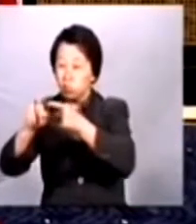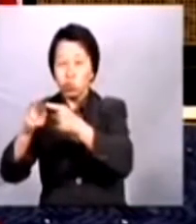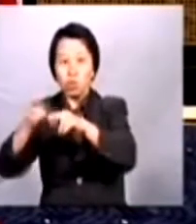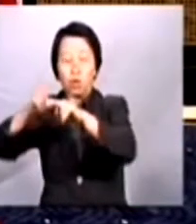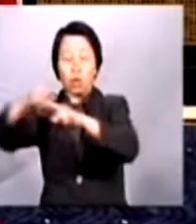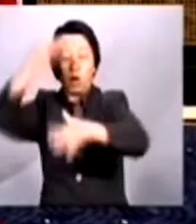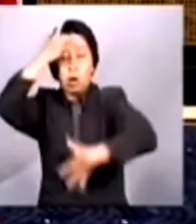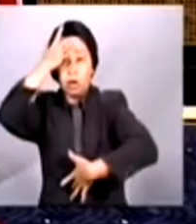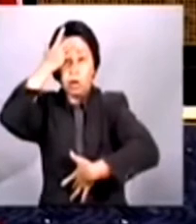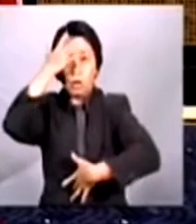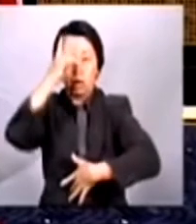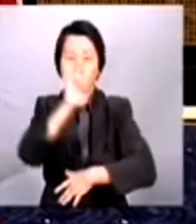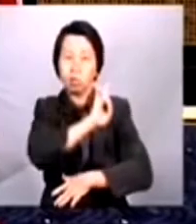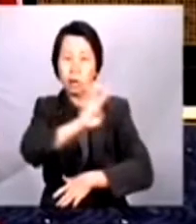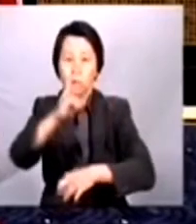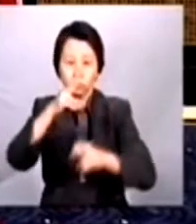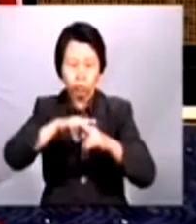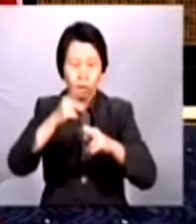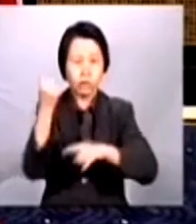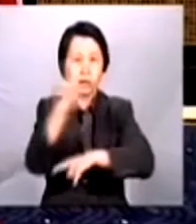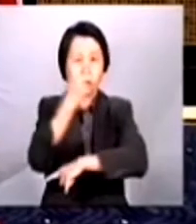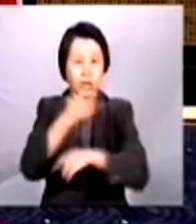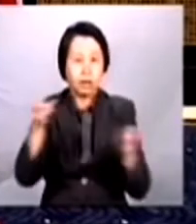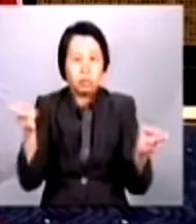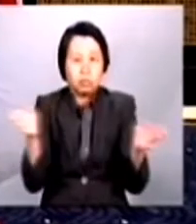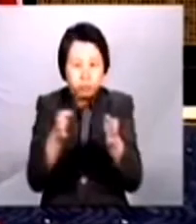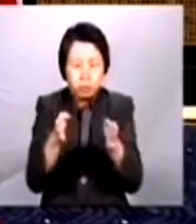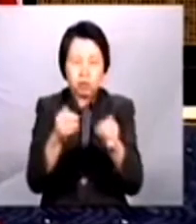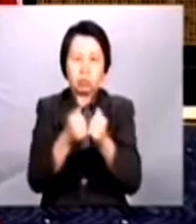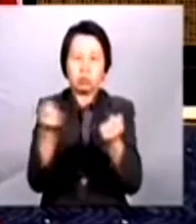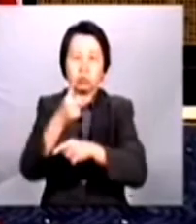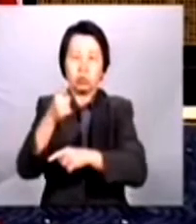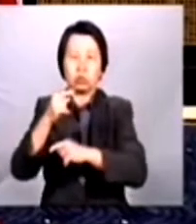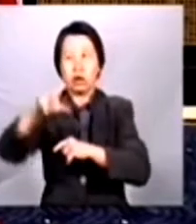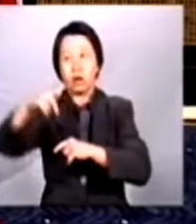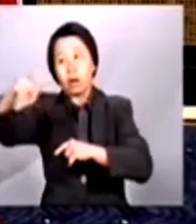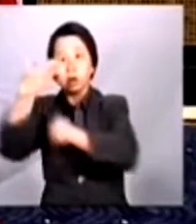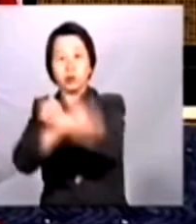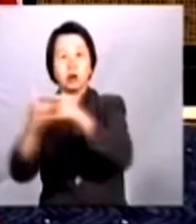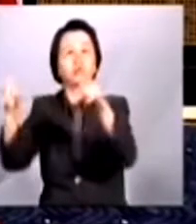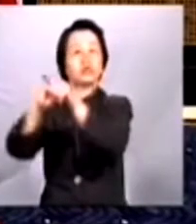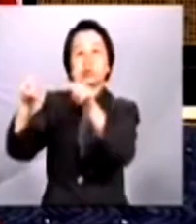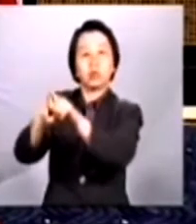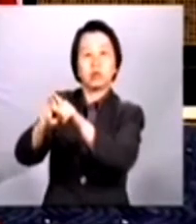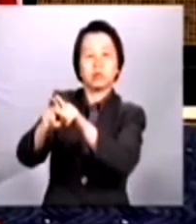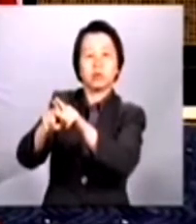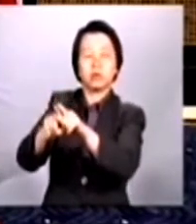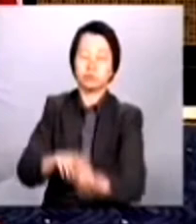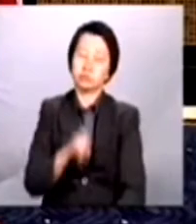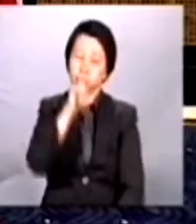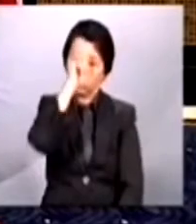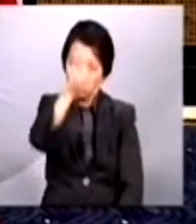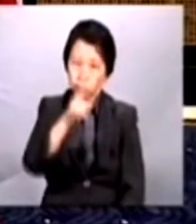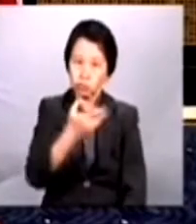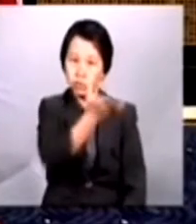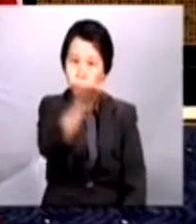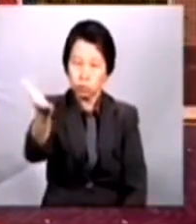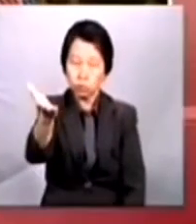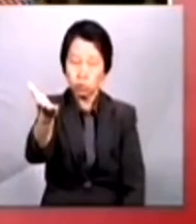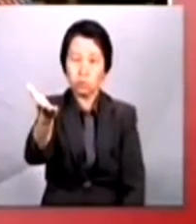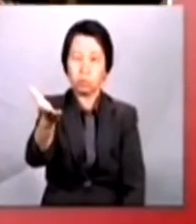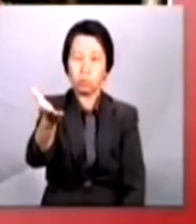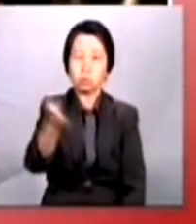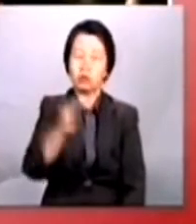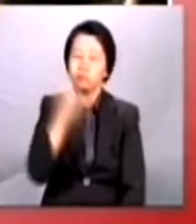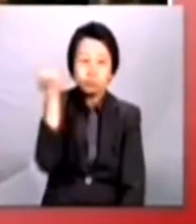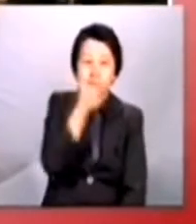dalam satu base yang begitu singkat di beberapa buah negara lain sudah pasti saudara Lestari